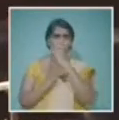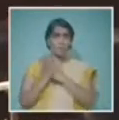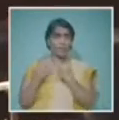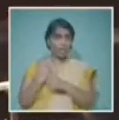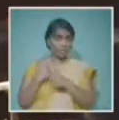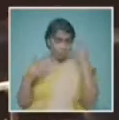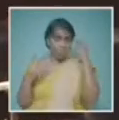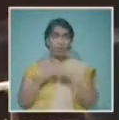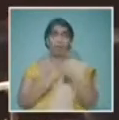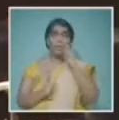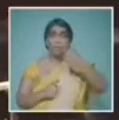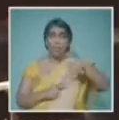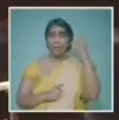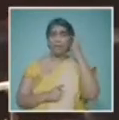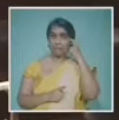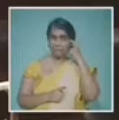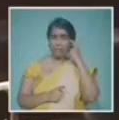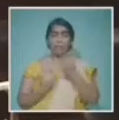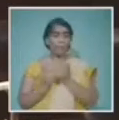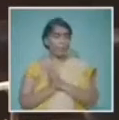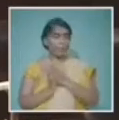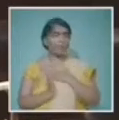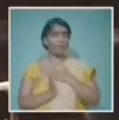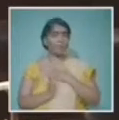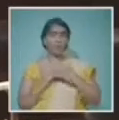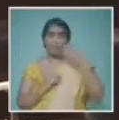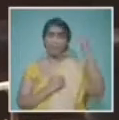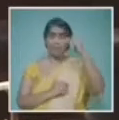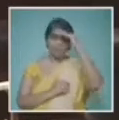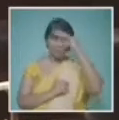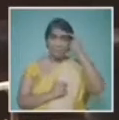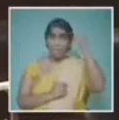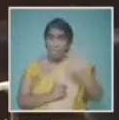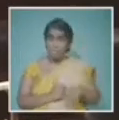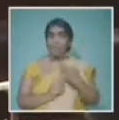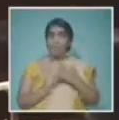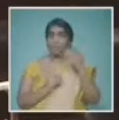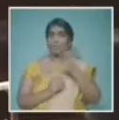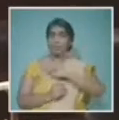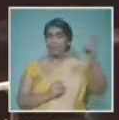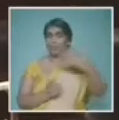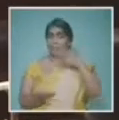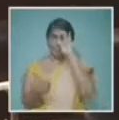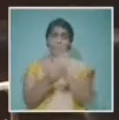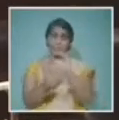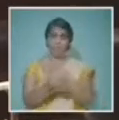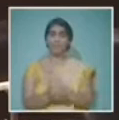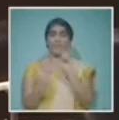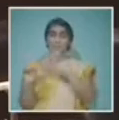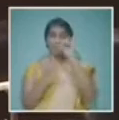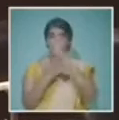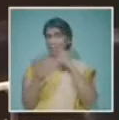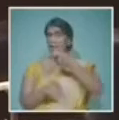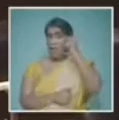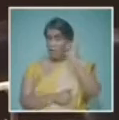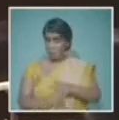සාධක වෙන්නේ. ජනතාව ඔක්කොටම දැනනවා නම් තමන්ගේ අනාගත නායකත්ව අපේක්ෂා කරන කෙනාගේ දිත්තුපුර ස්වභාවය මත තමයි 22 වෙනි සංශෝධන